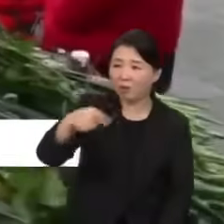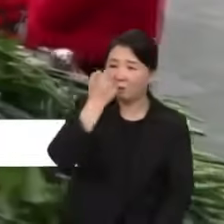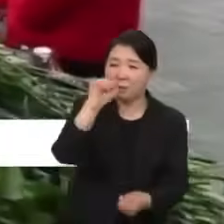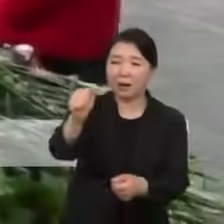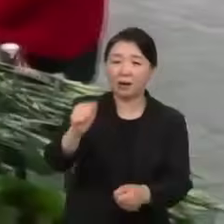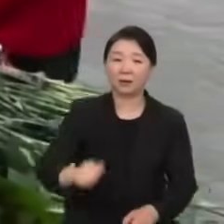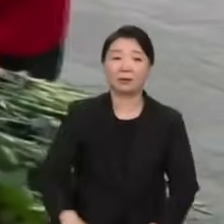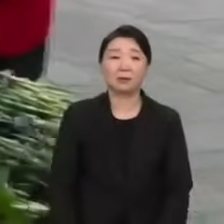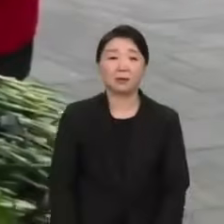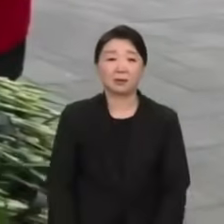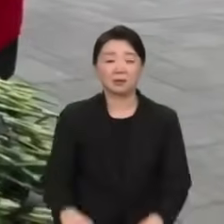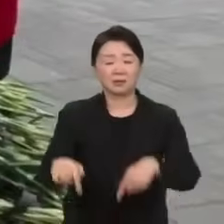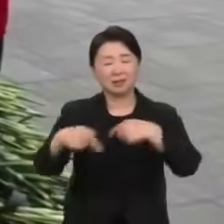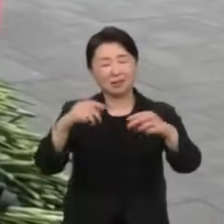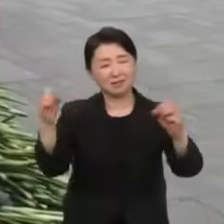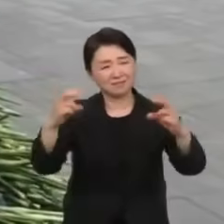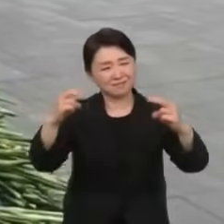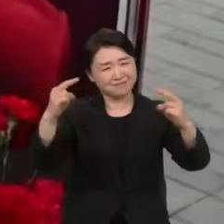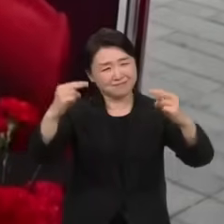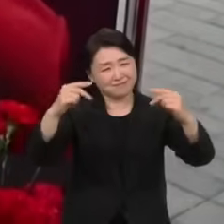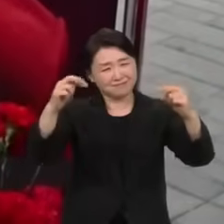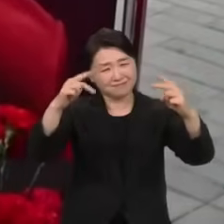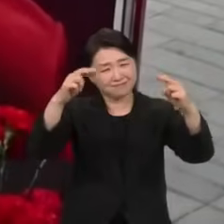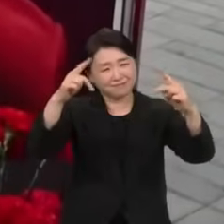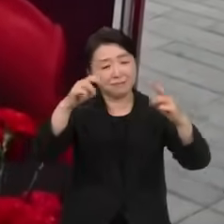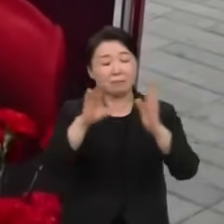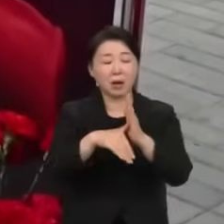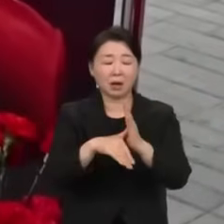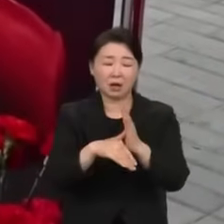11 방속 정 애도의리는